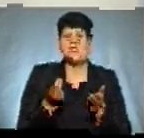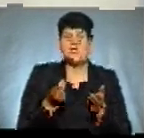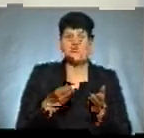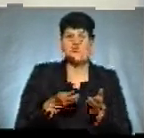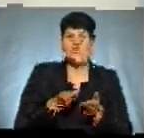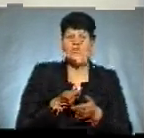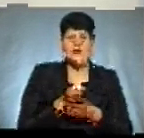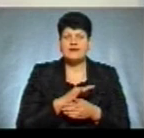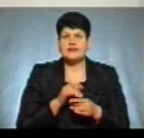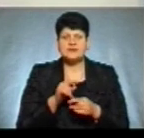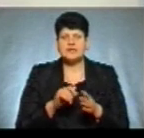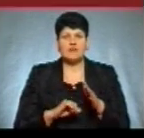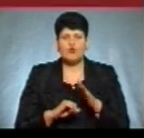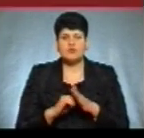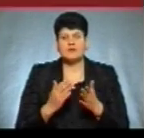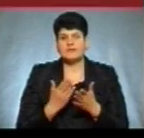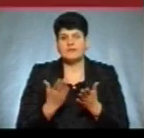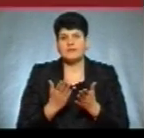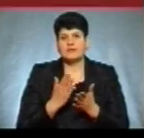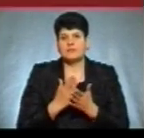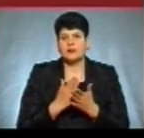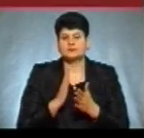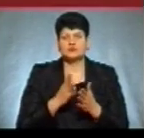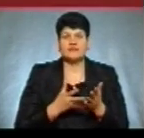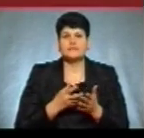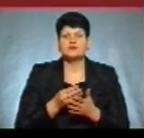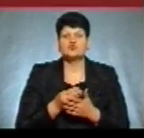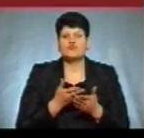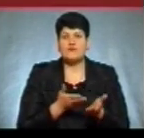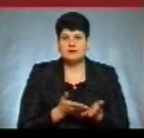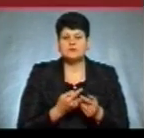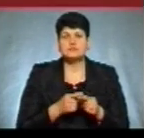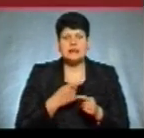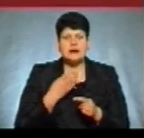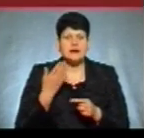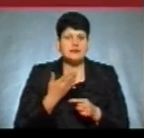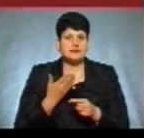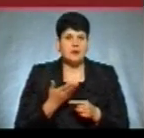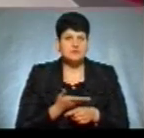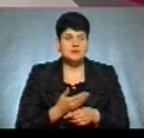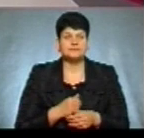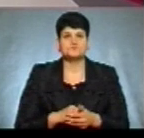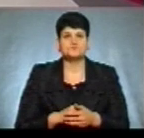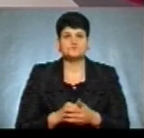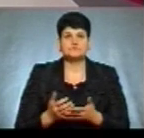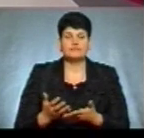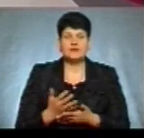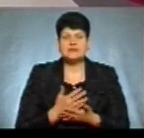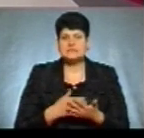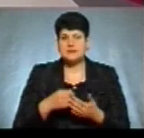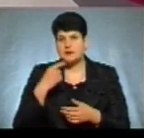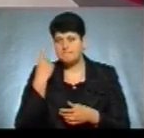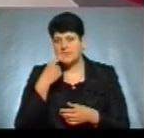не з тих фондів, які б мали б фінансуватися така агітація. Збір персональних